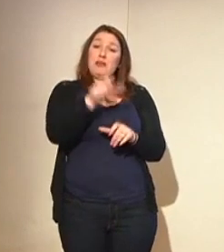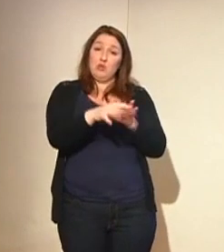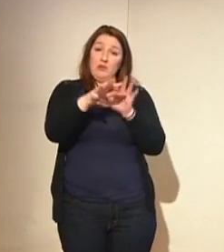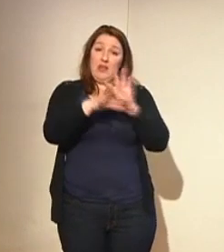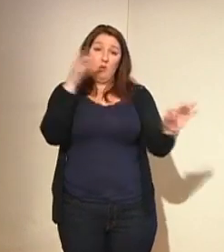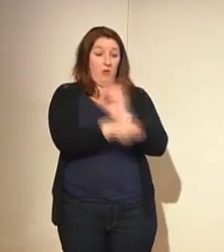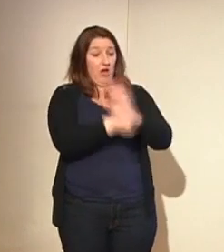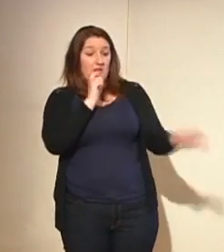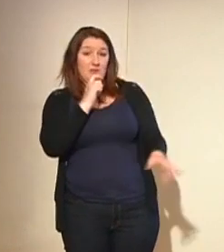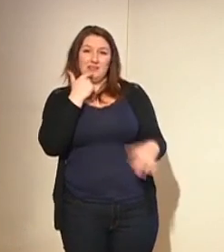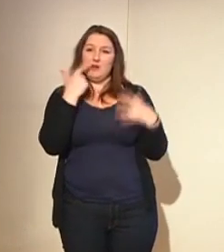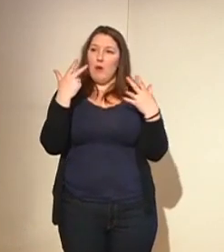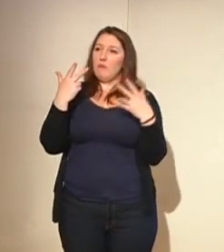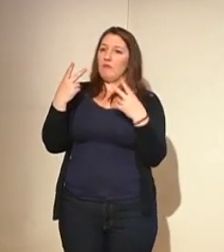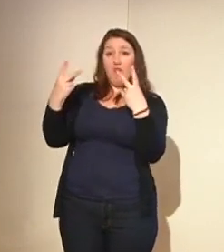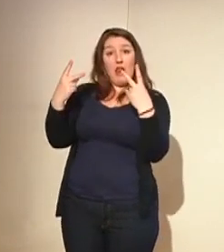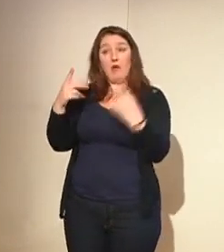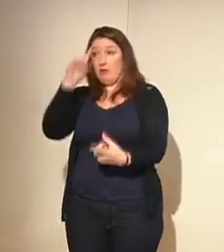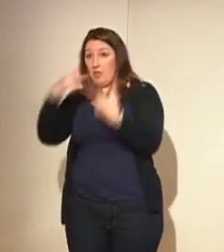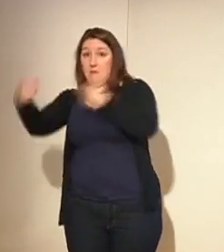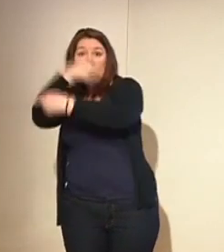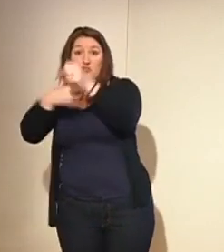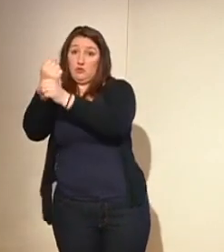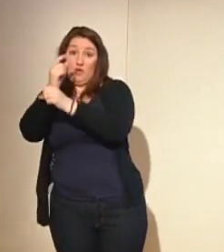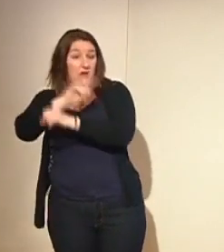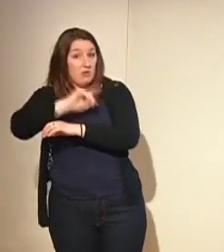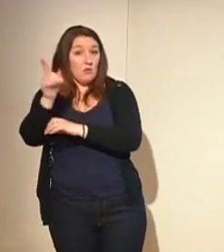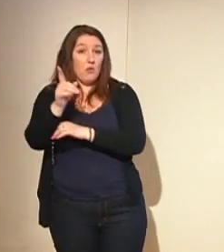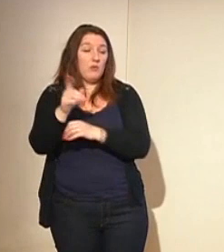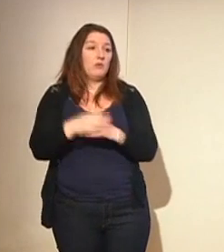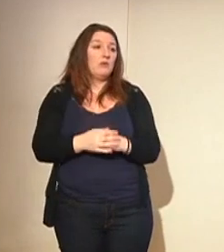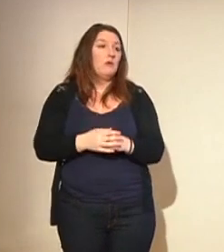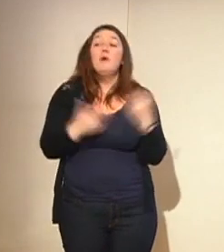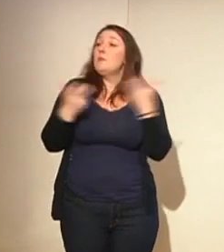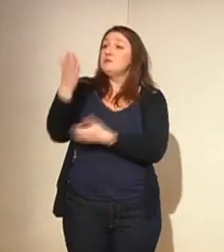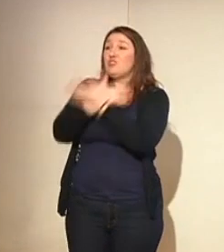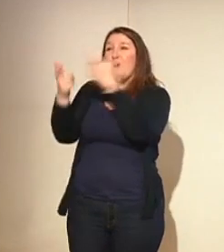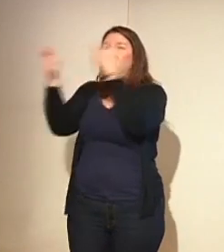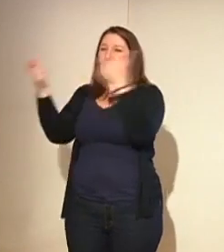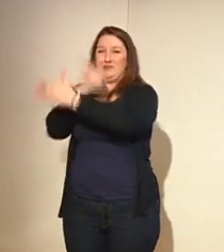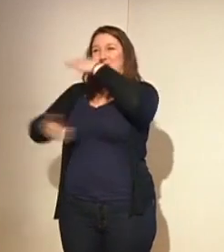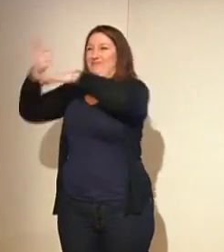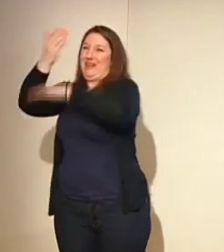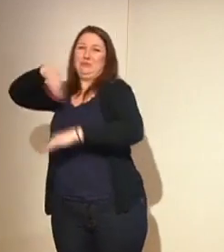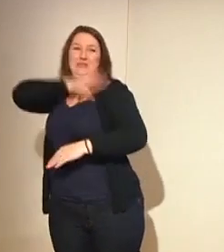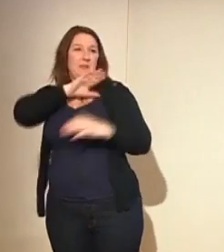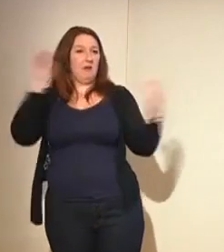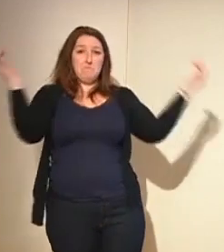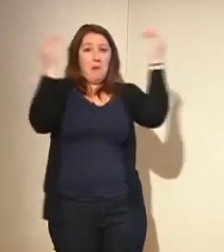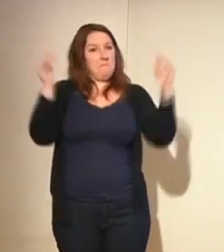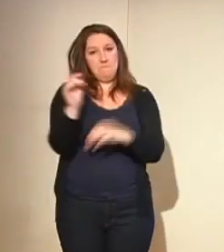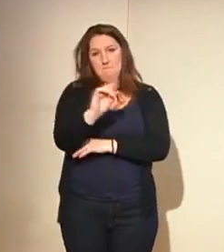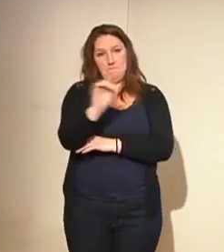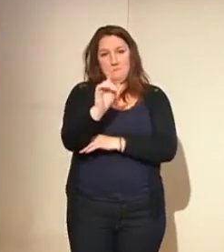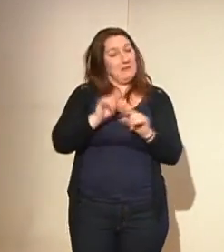marché de travail ni à une responsabilité équivalente à celle exercée par exemple dans une entreprise voilà